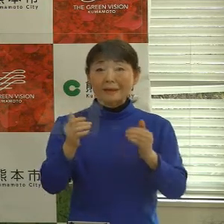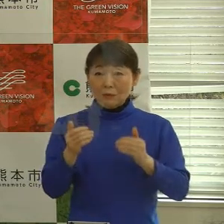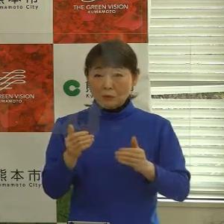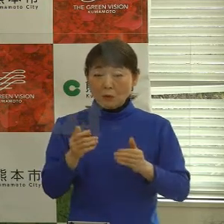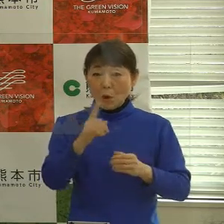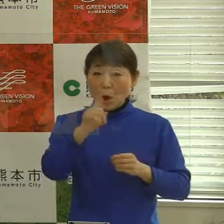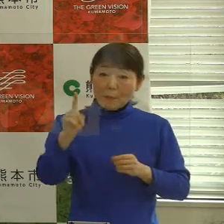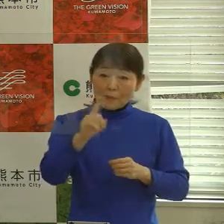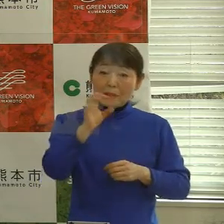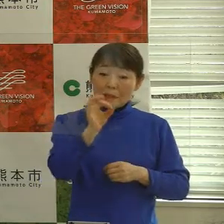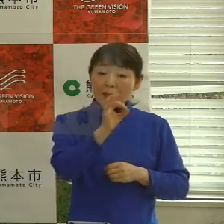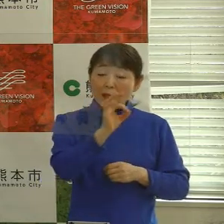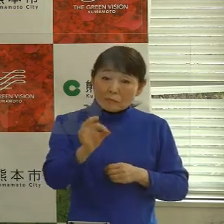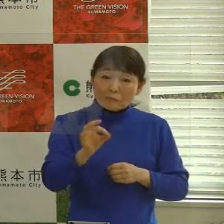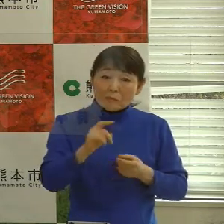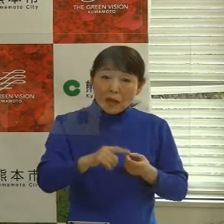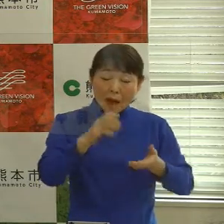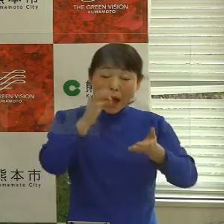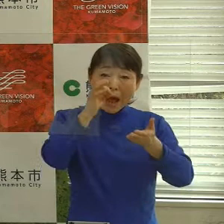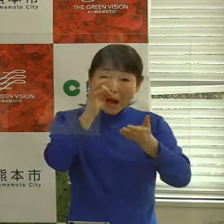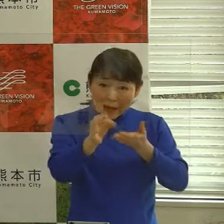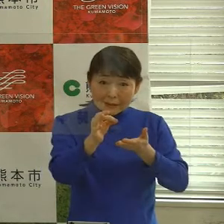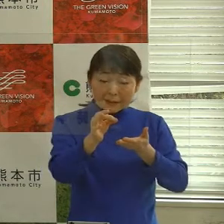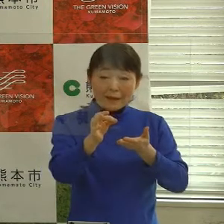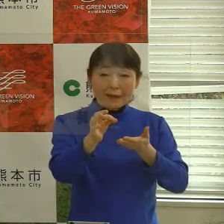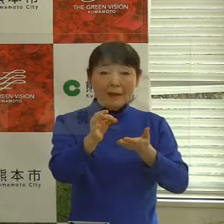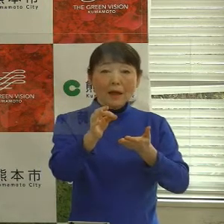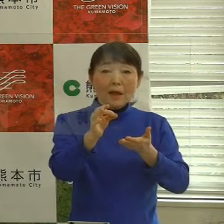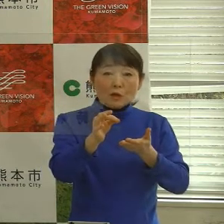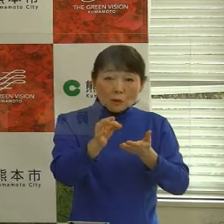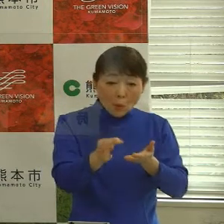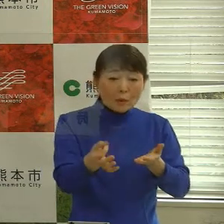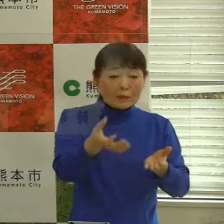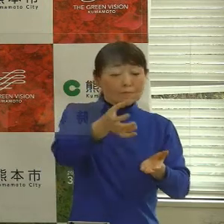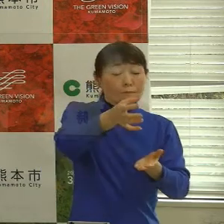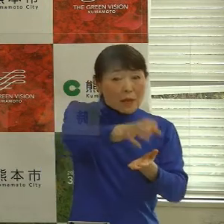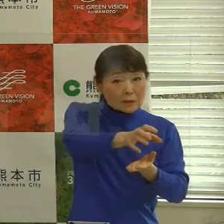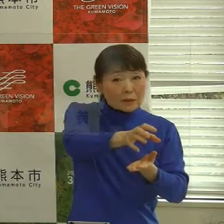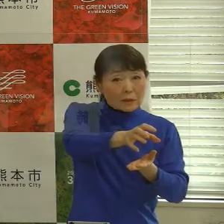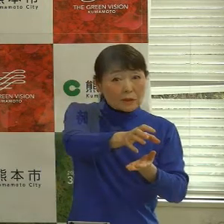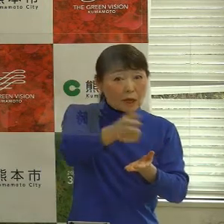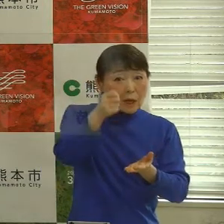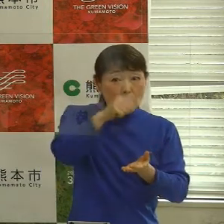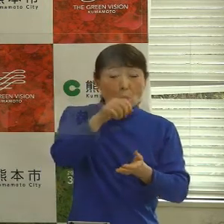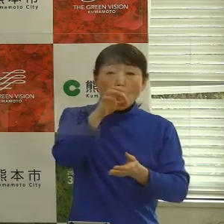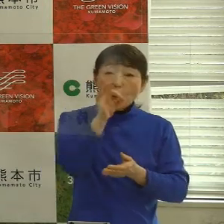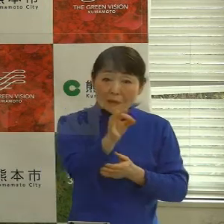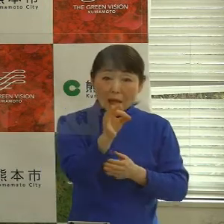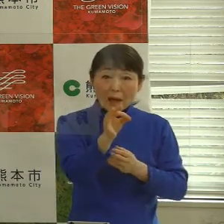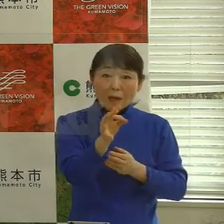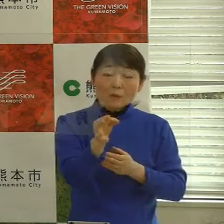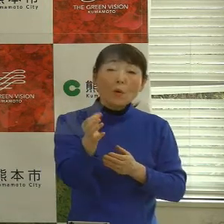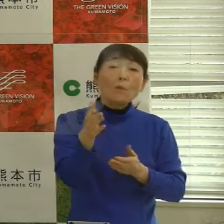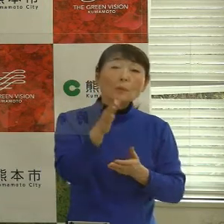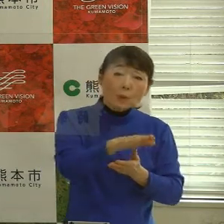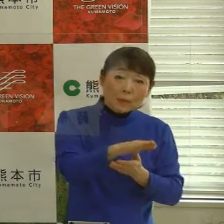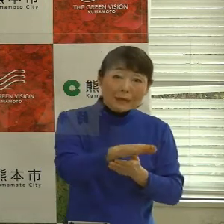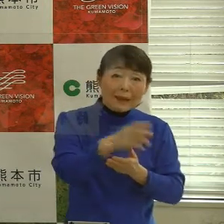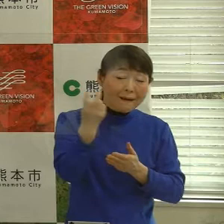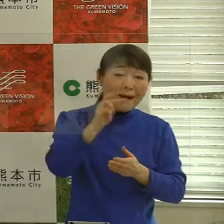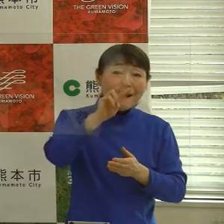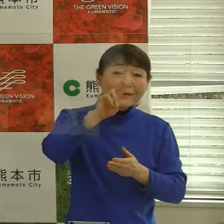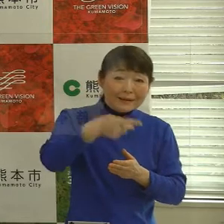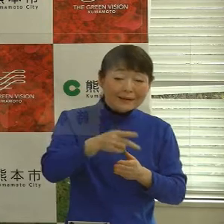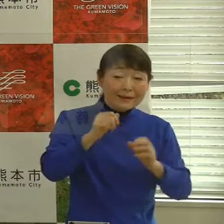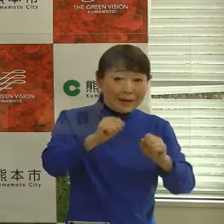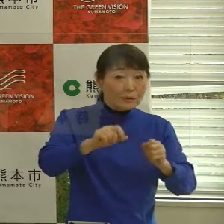ように備品なら備品でちゃんと購入して、そしてそこに設置をしてちゃんと予算措置をしてですね、管理をしていくということ